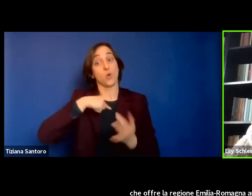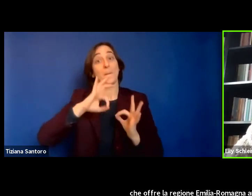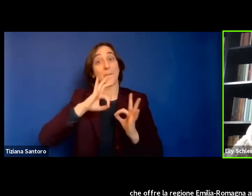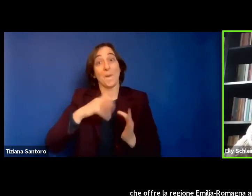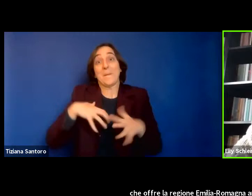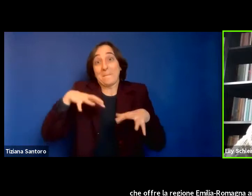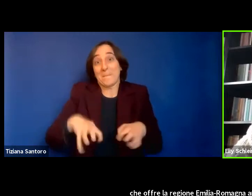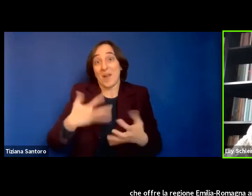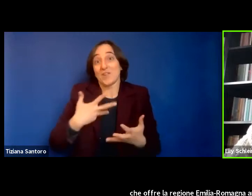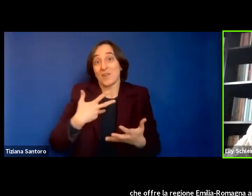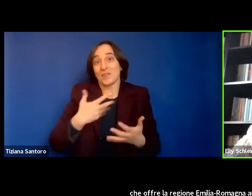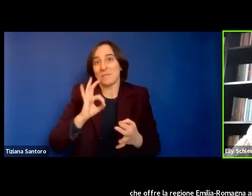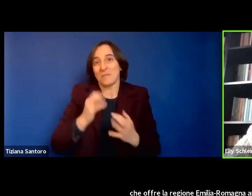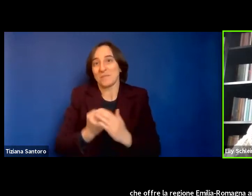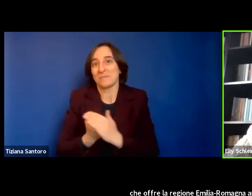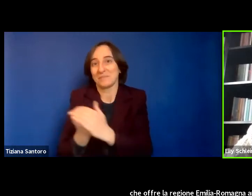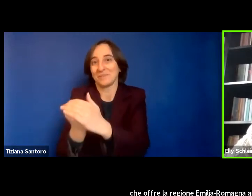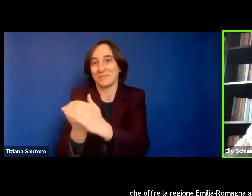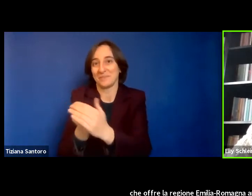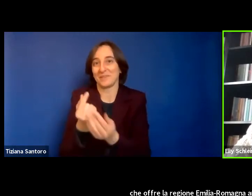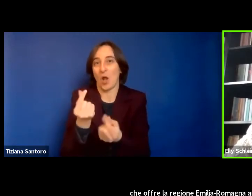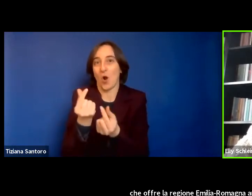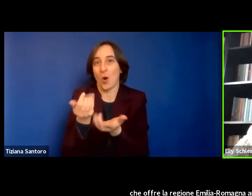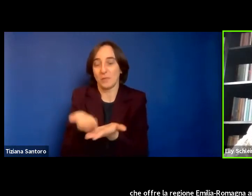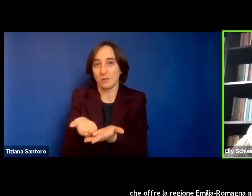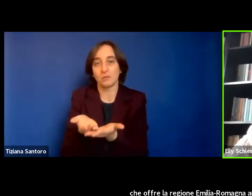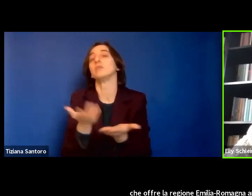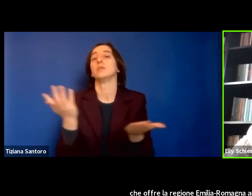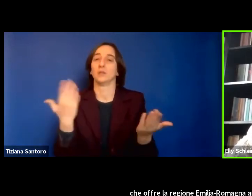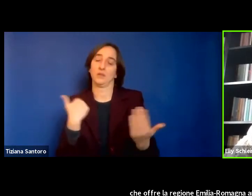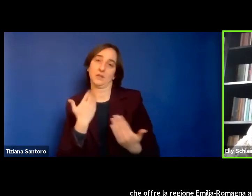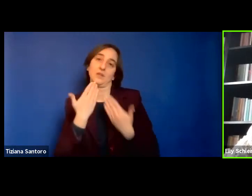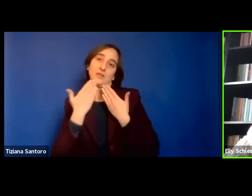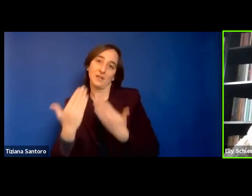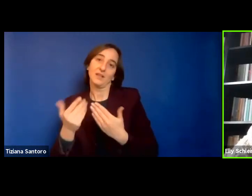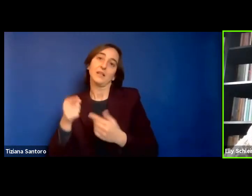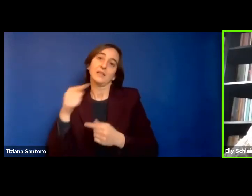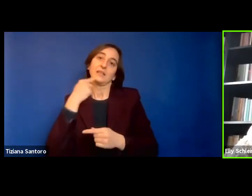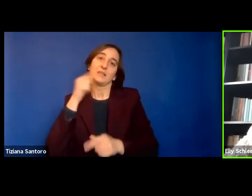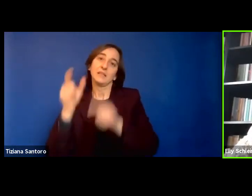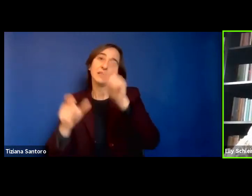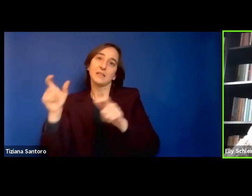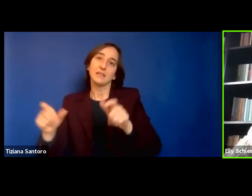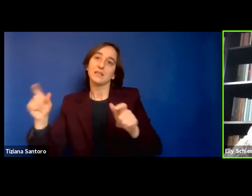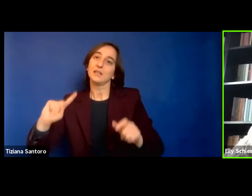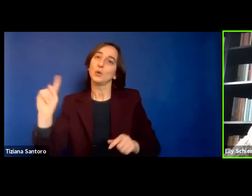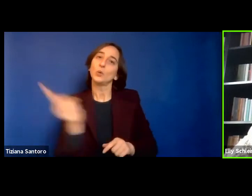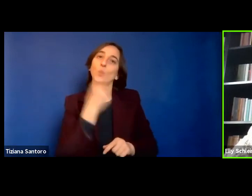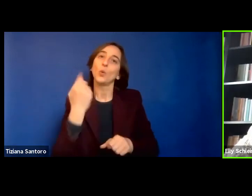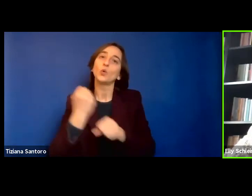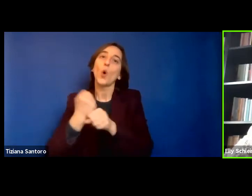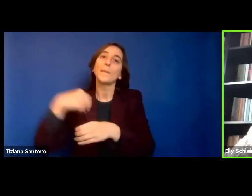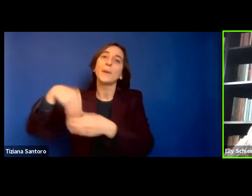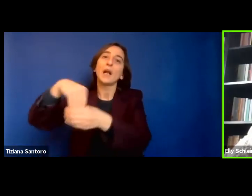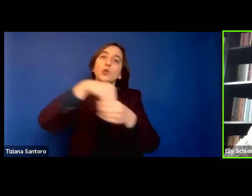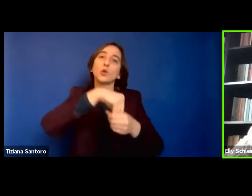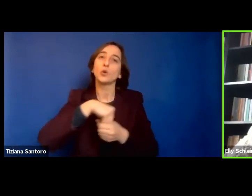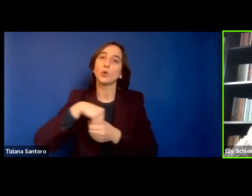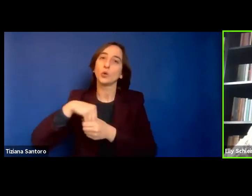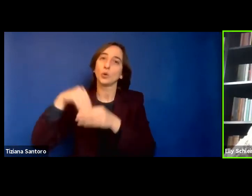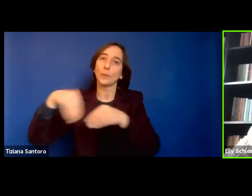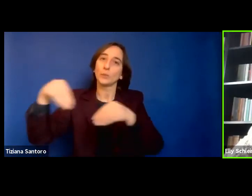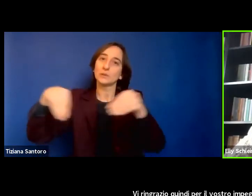economico. Oggi è una giornata di formazione importante, saluto le operatrici e gli operatori museali che ci sono oggi e li ringrazio